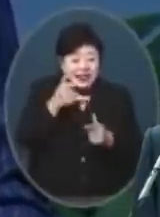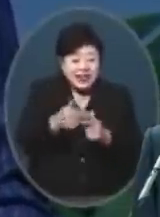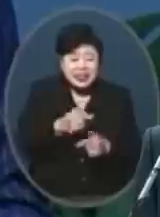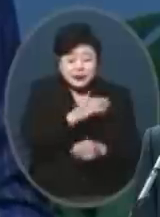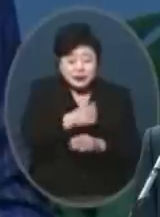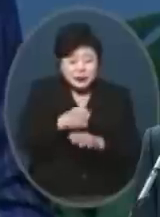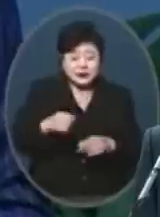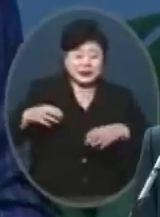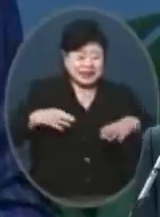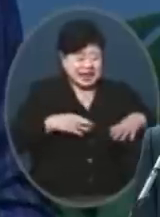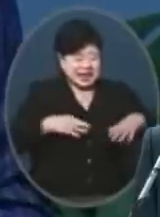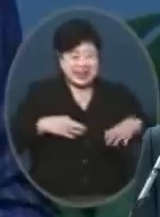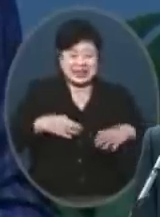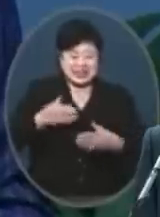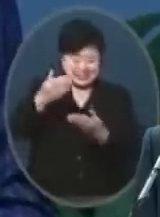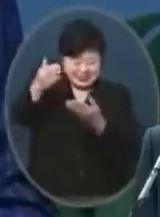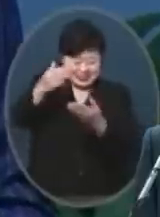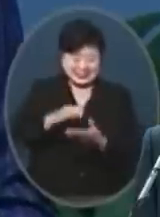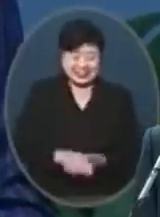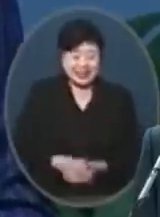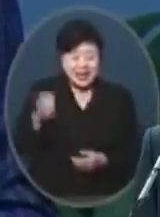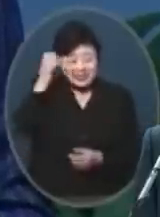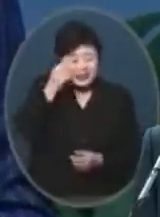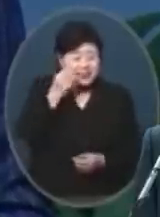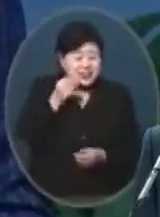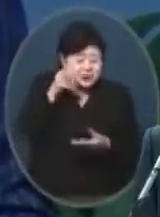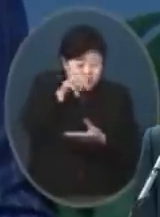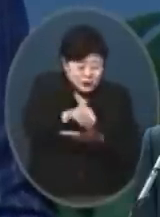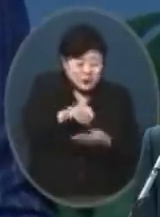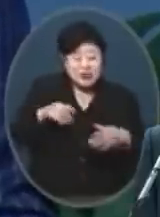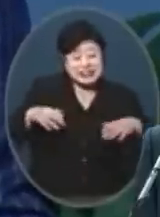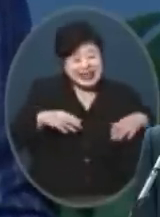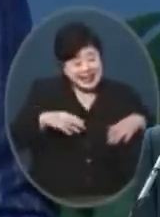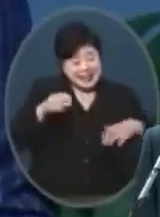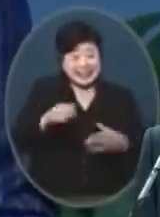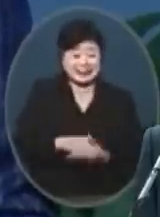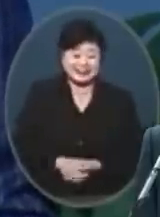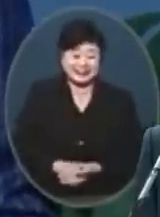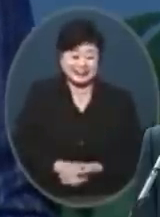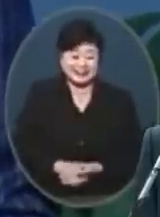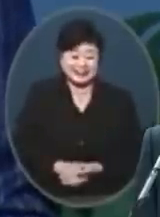그리스도를 자랑하고 성령의 기름 부으심을 자랑하지